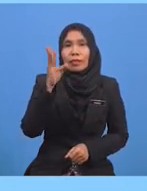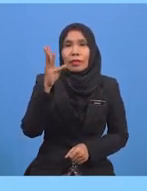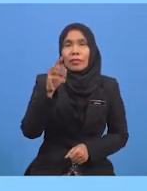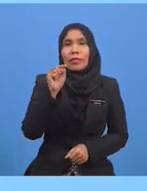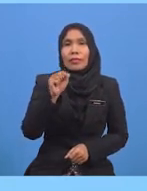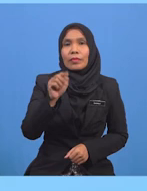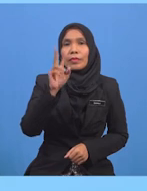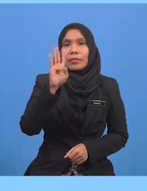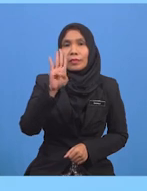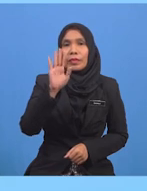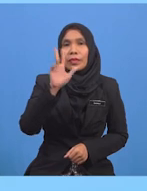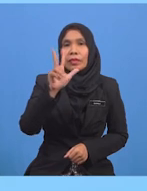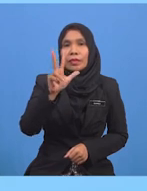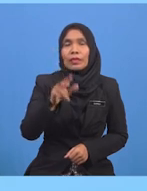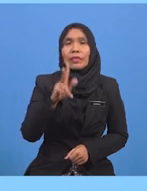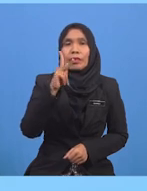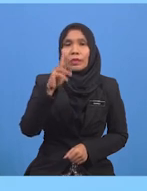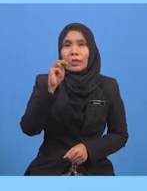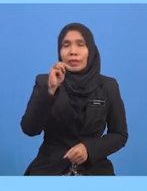16.43 kilometer.